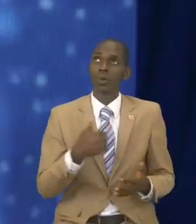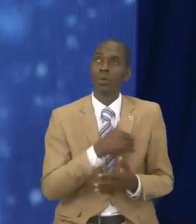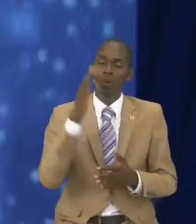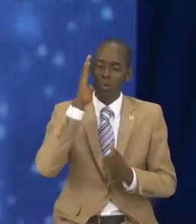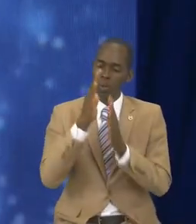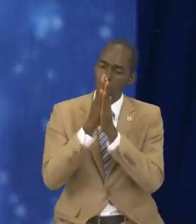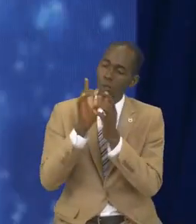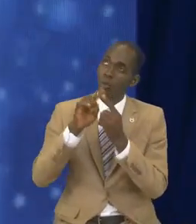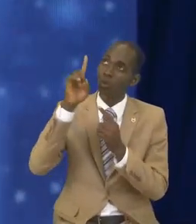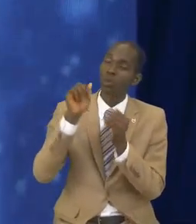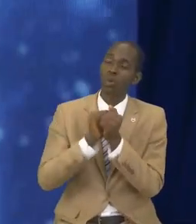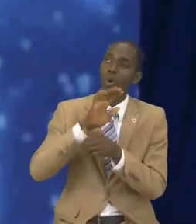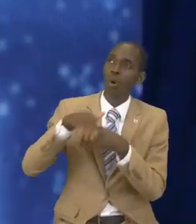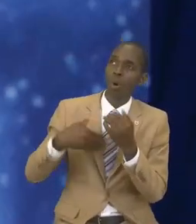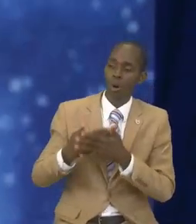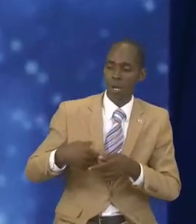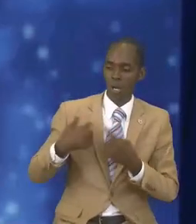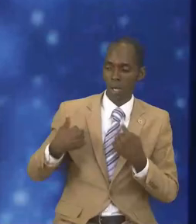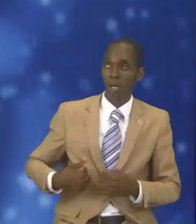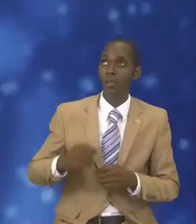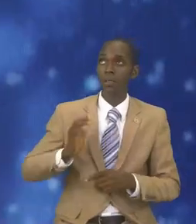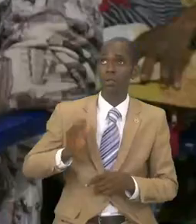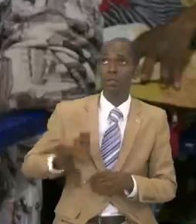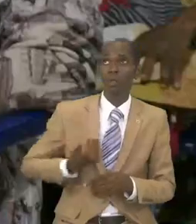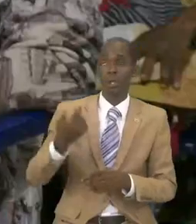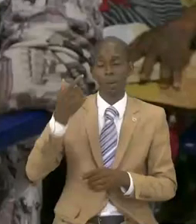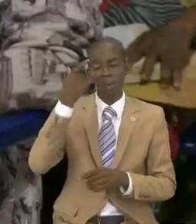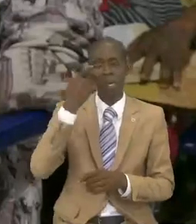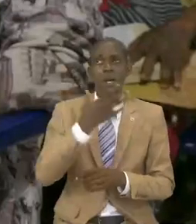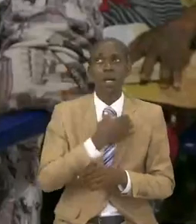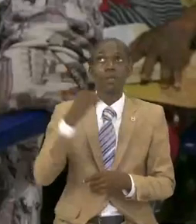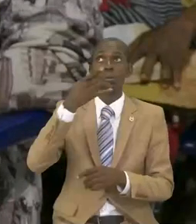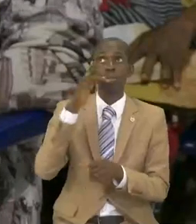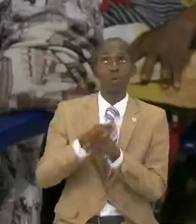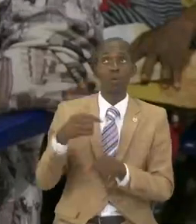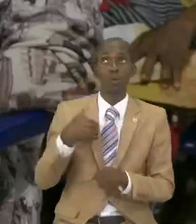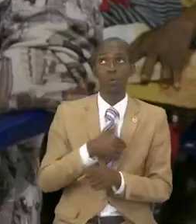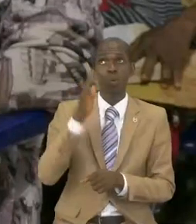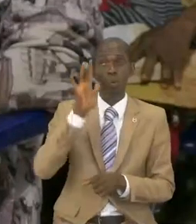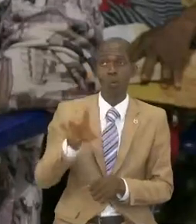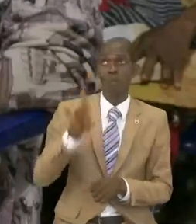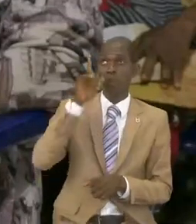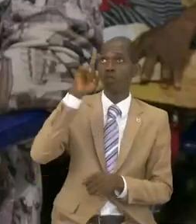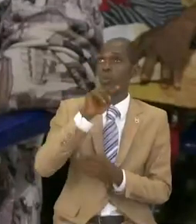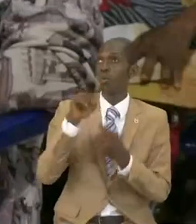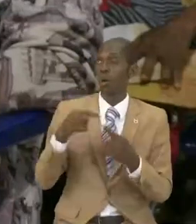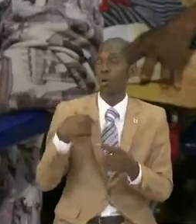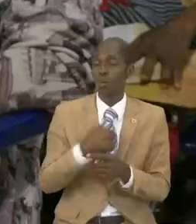allons te chercher tout notre cœur, de toute notre âme, de toute notre pensée. Et tu as dit maintenant que nous allons te trouver, quand